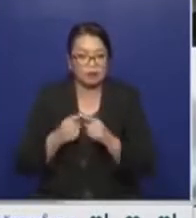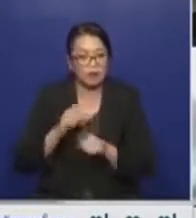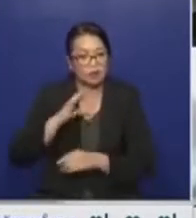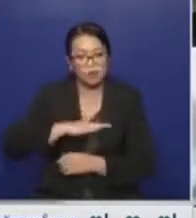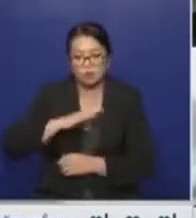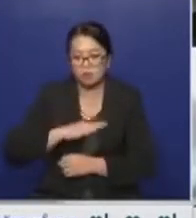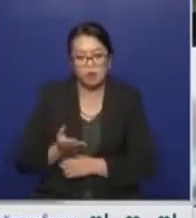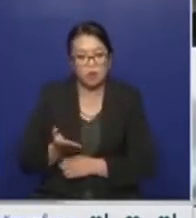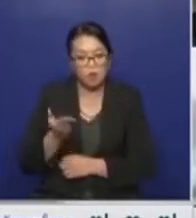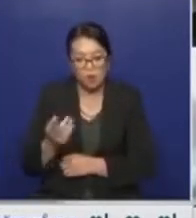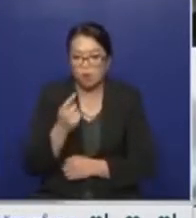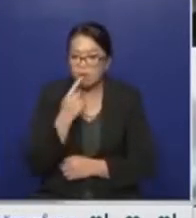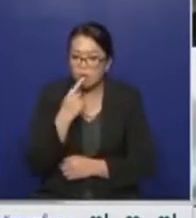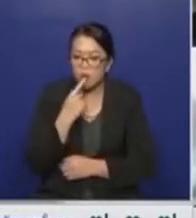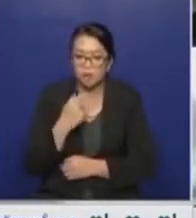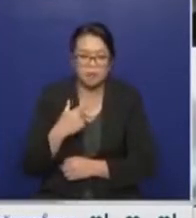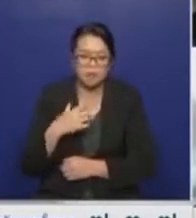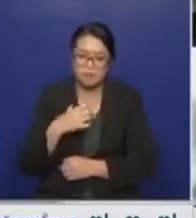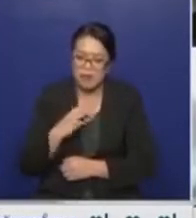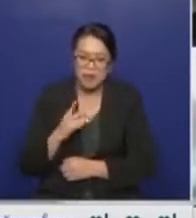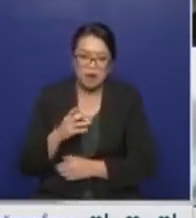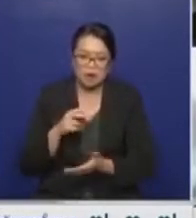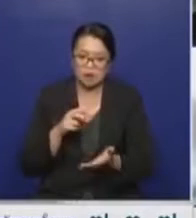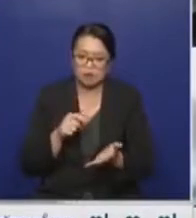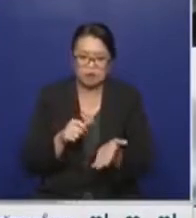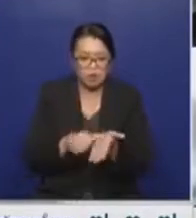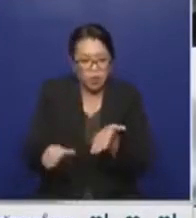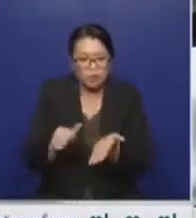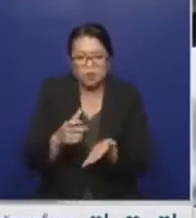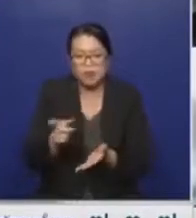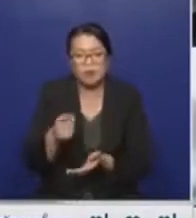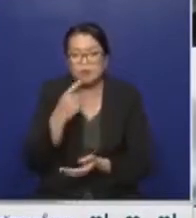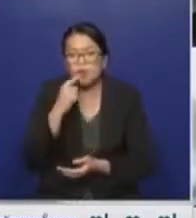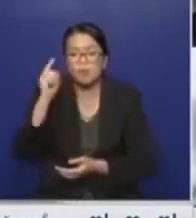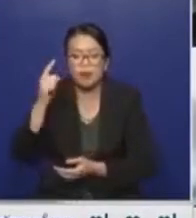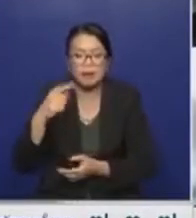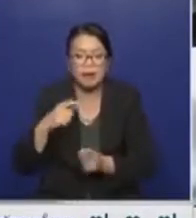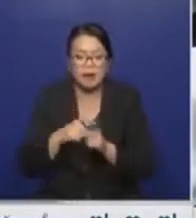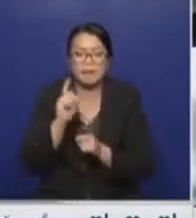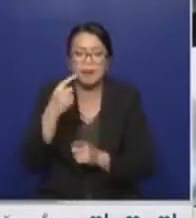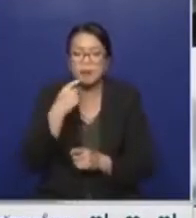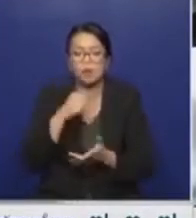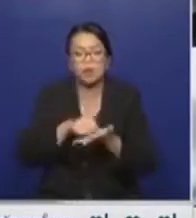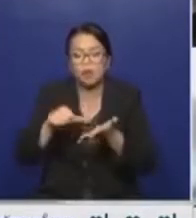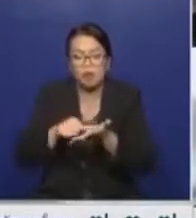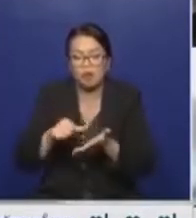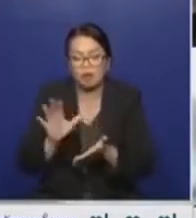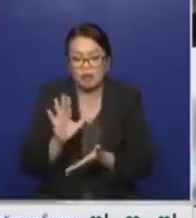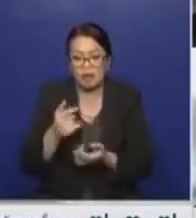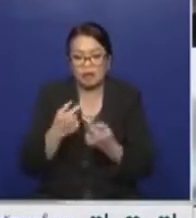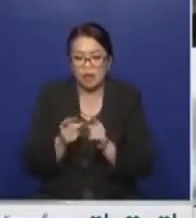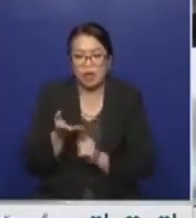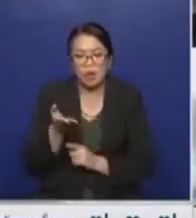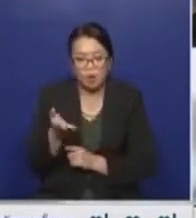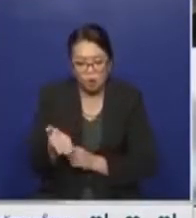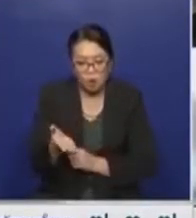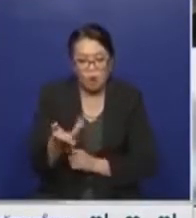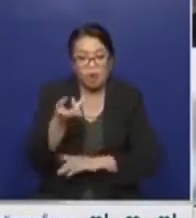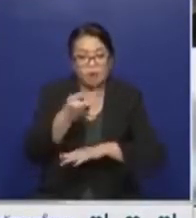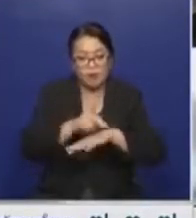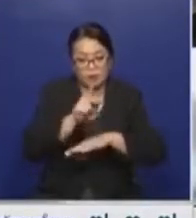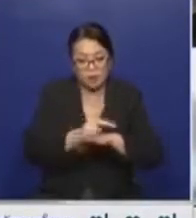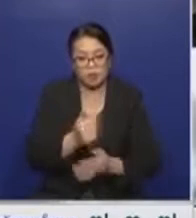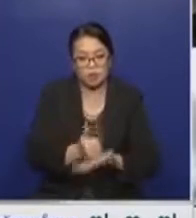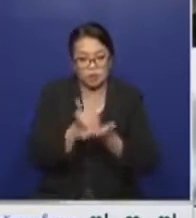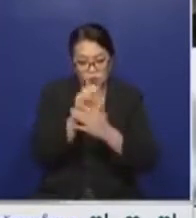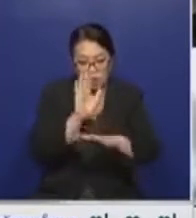อให้อย่าพูดผมไม่อยากให้ใช้คำว่าถอนนะถอนเดี๋ยวเขาก็พูดคำใหม่อีกอะนะครับแต่ขอร้องท่านประธาน